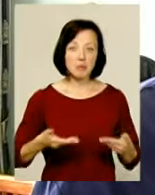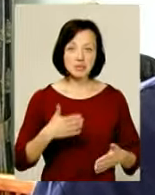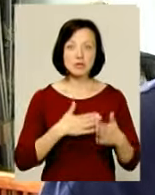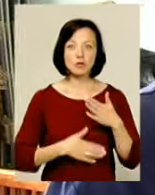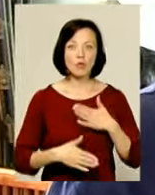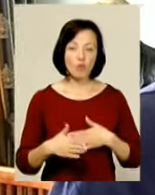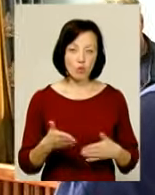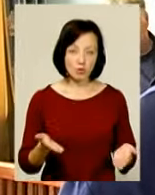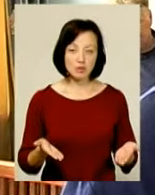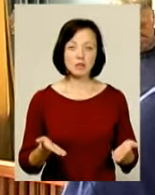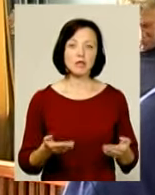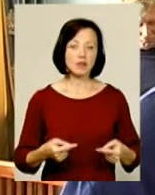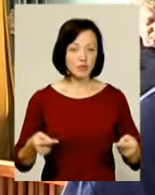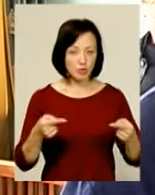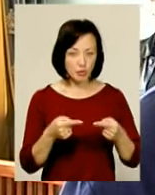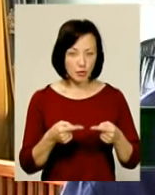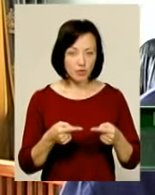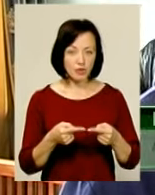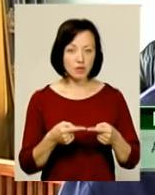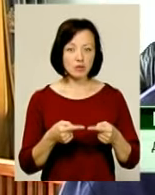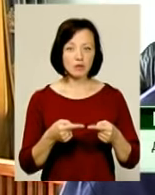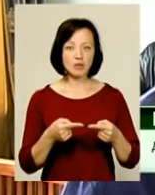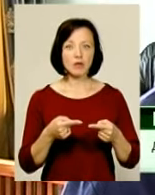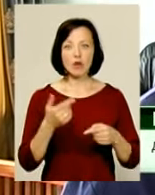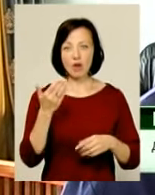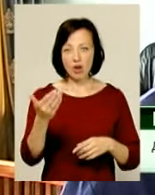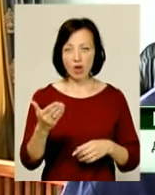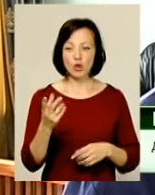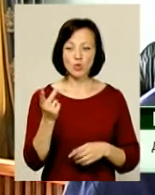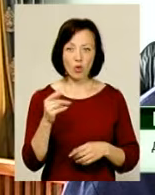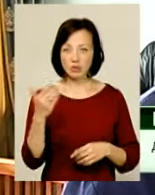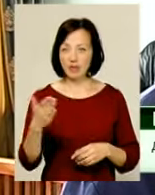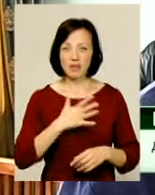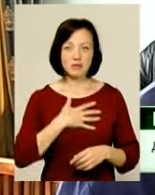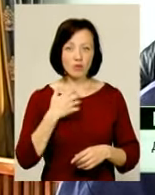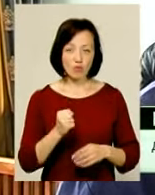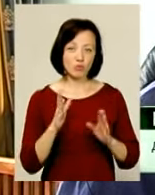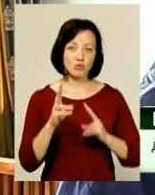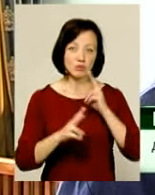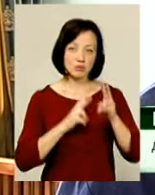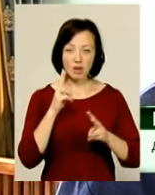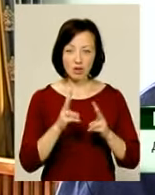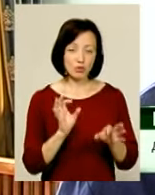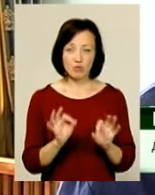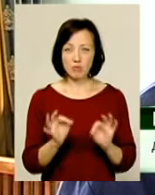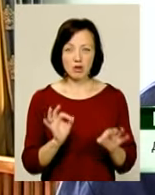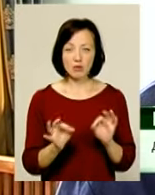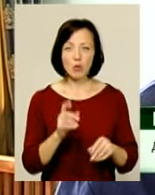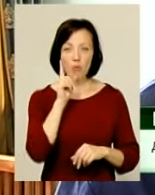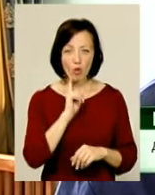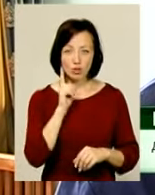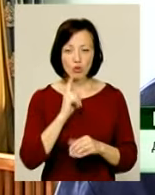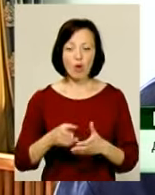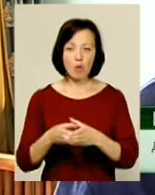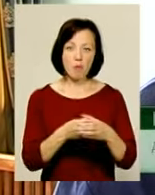відповідачне, задоволені, оскільки буде придавати пресійні скарги. Нормально. Поки що